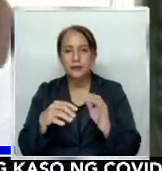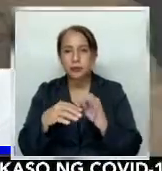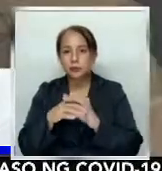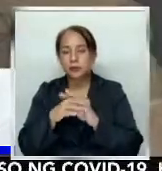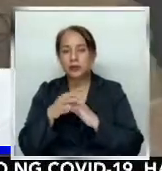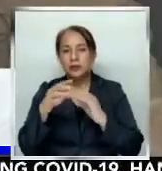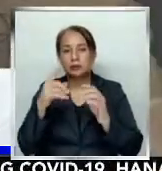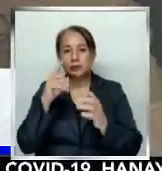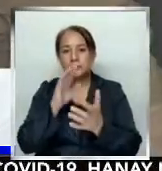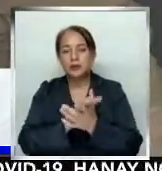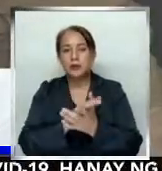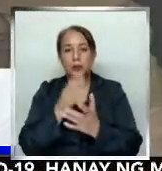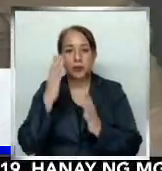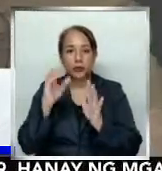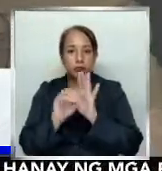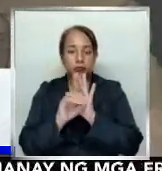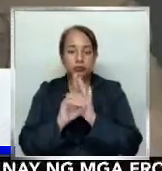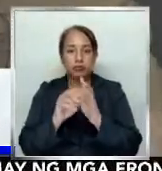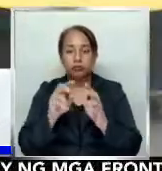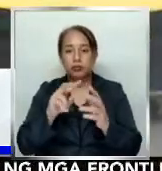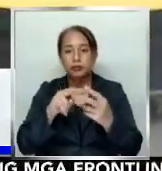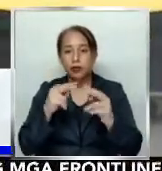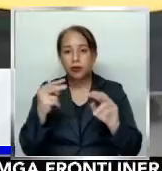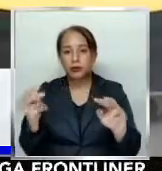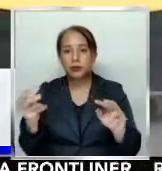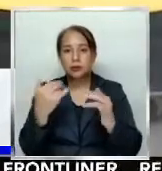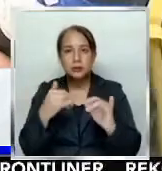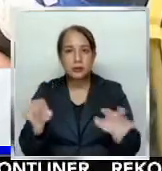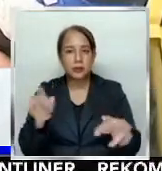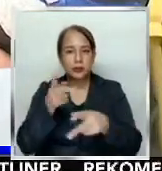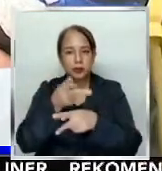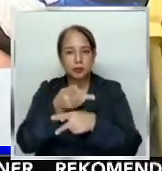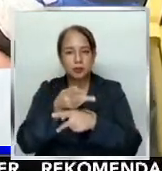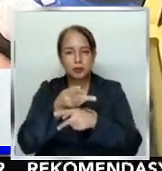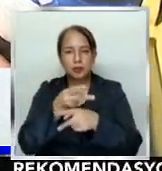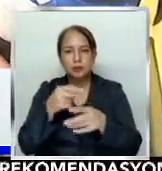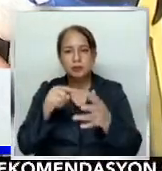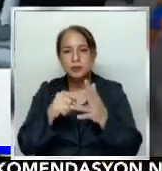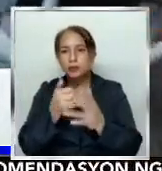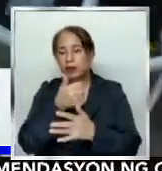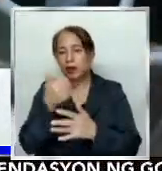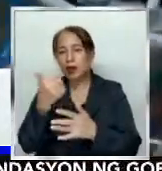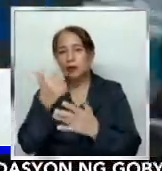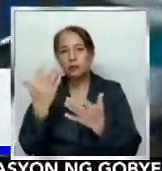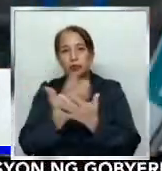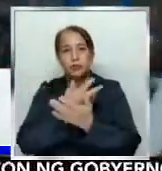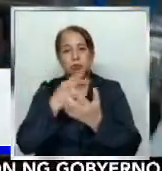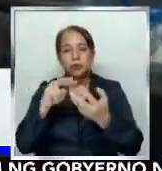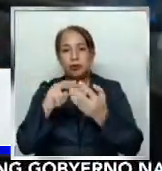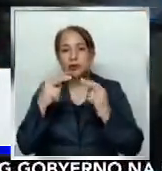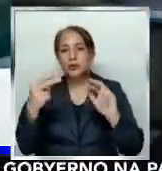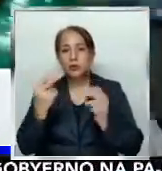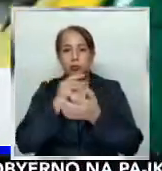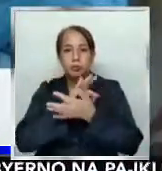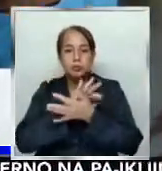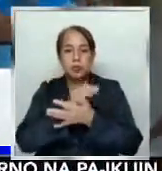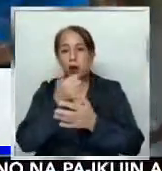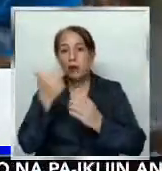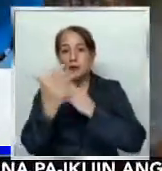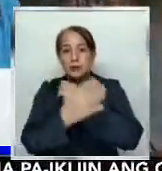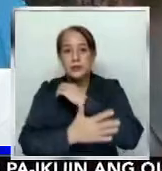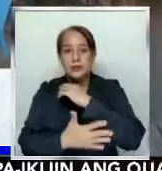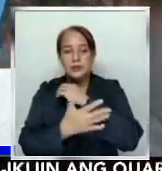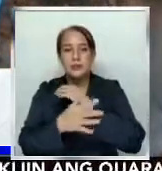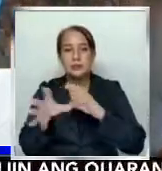ang dulot ng Omicron variant, binabantayan din ang pag-usbong ng ibang umano'y bagong variants ng COVID-19 sa ibang bansa, kabilang